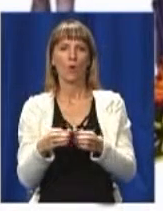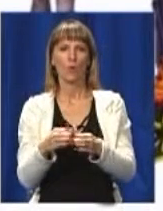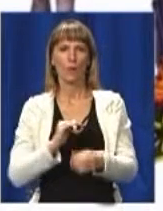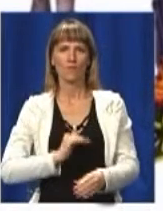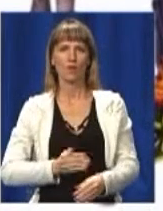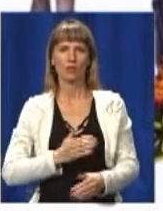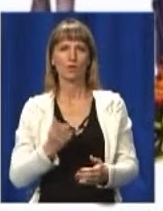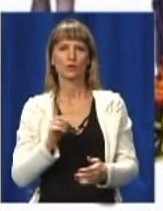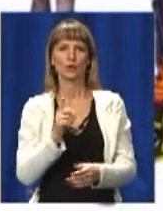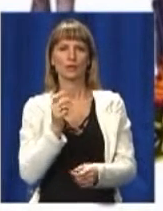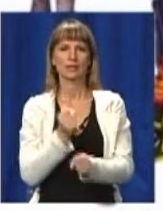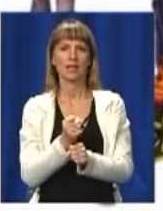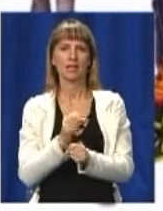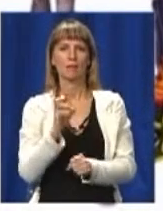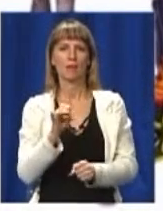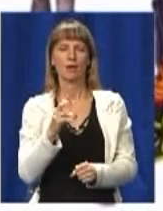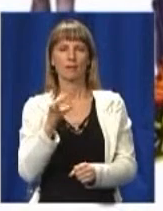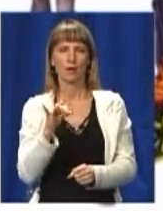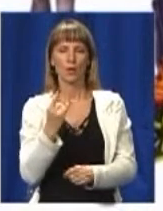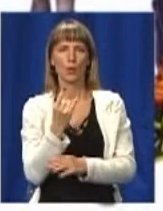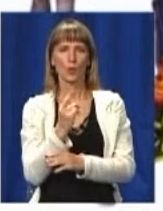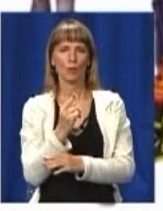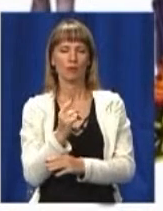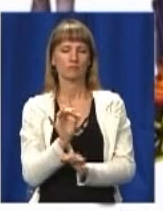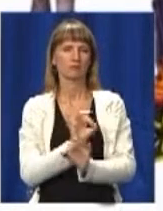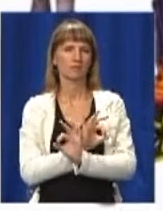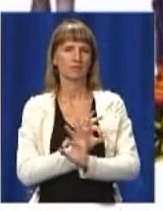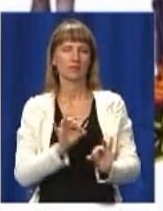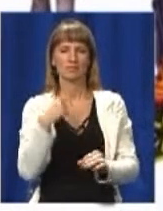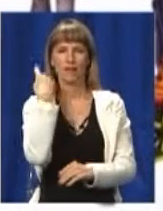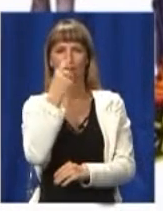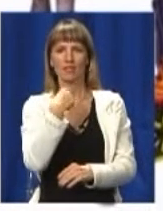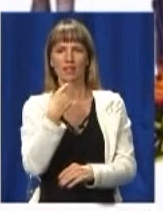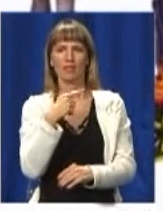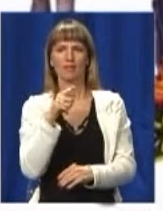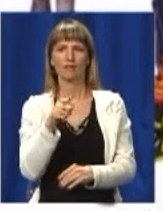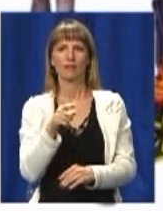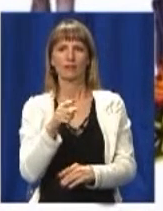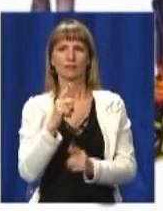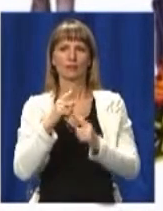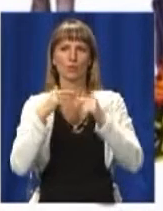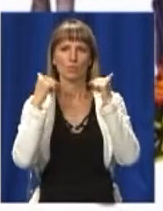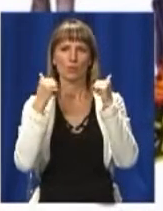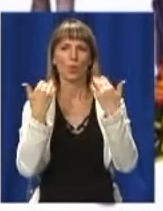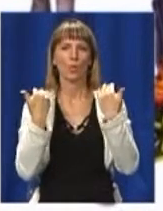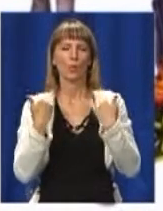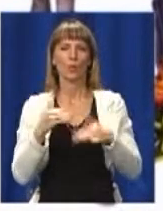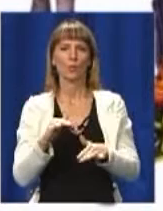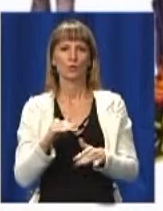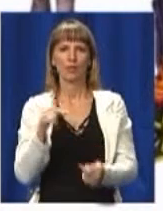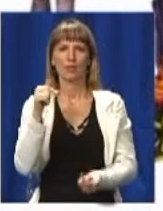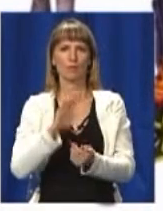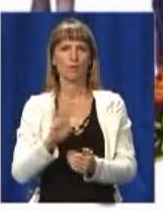колись вигадала Барбі. Та, здається, ляльки з ідеальною зовнішністю і голівудською усмішкою вже не цікаві